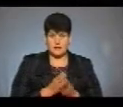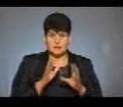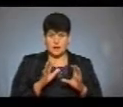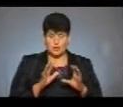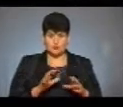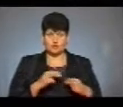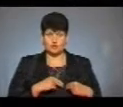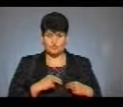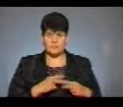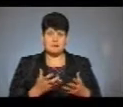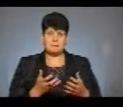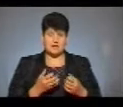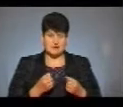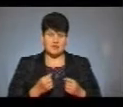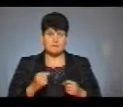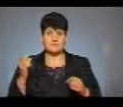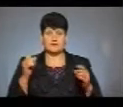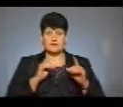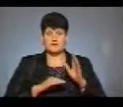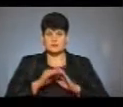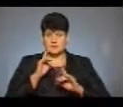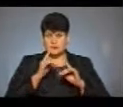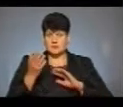трудовим кодексом, який прийняв парламент попереднього скликання в першому